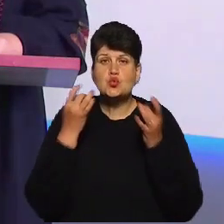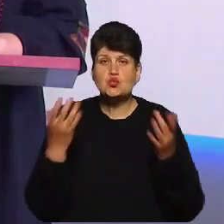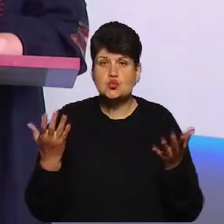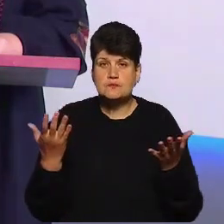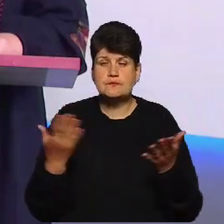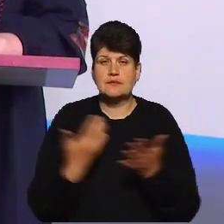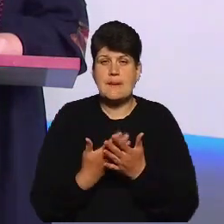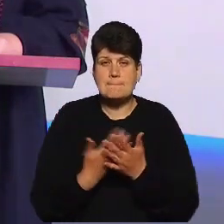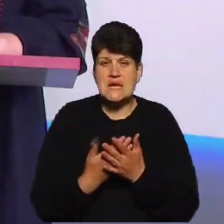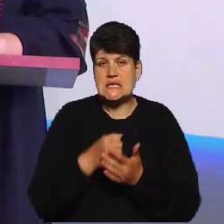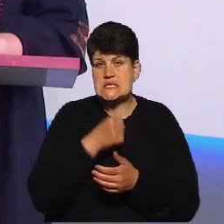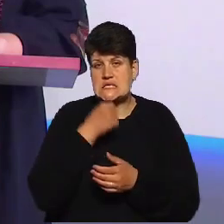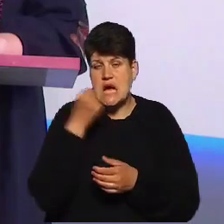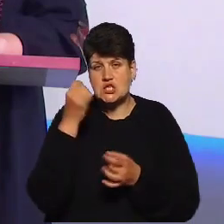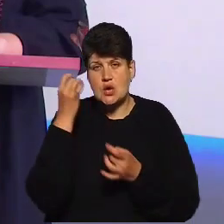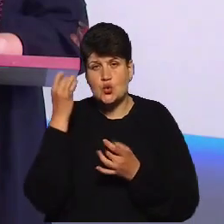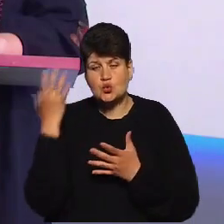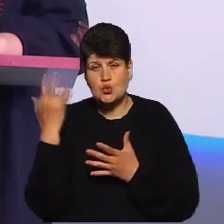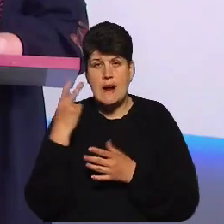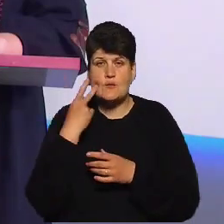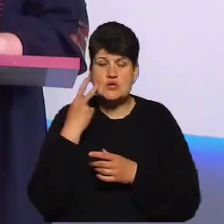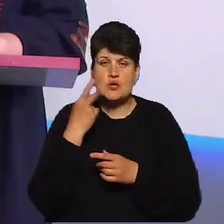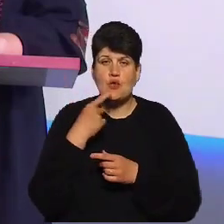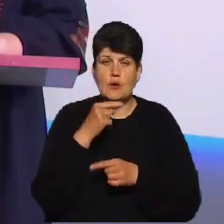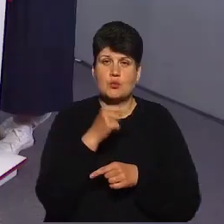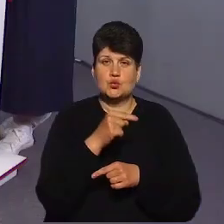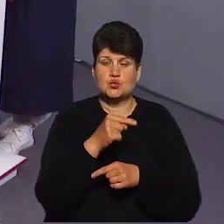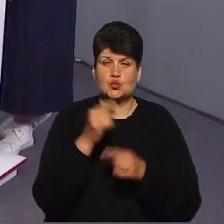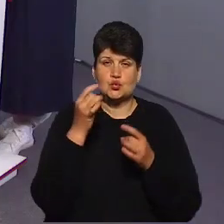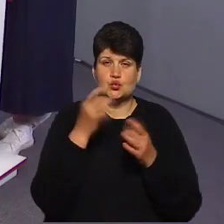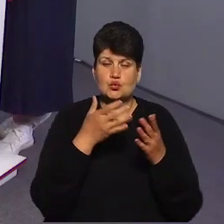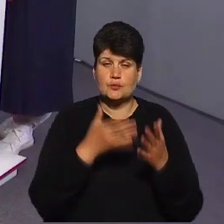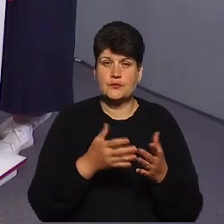старша якась культура постійно говорить за цю культуру. І тому що